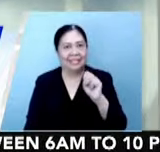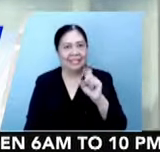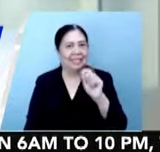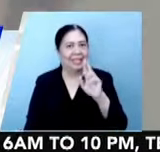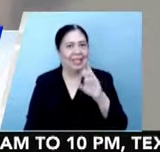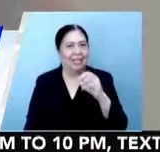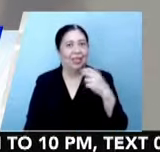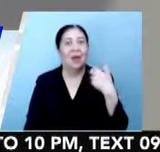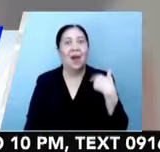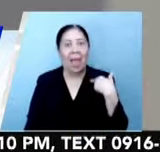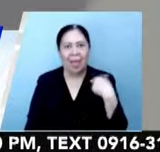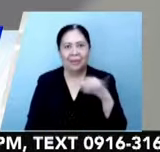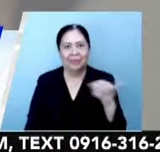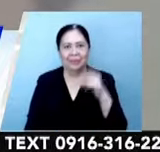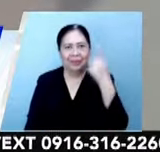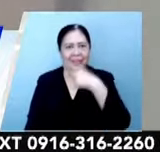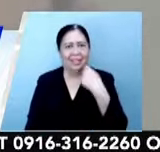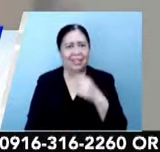version din.